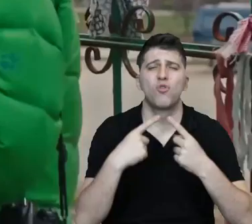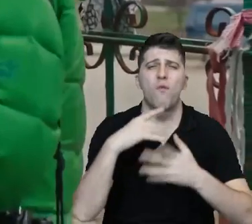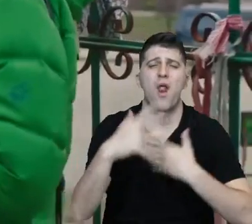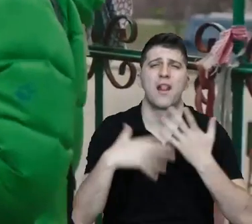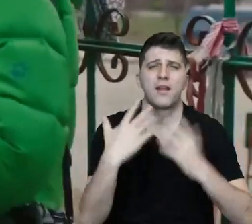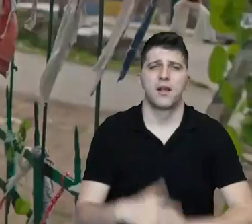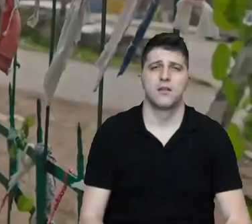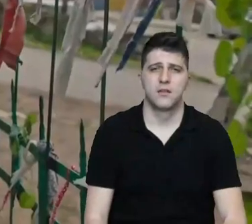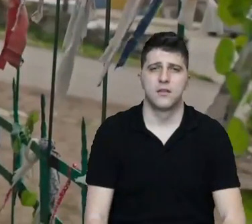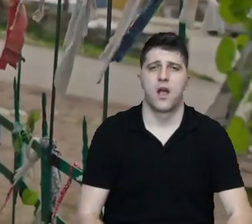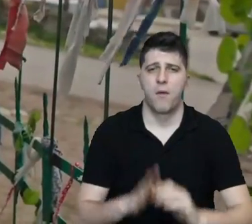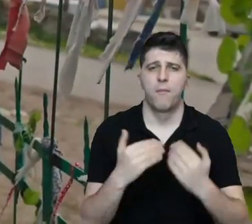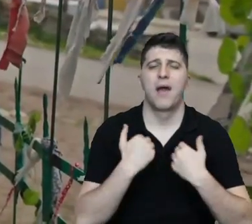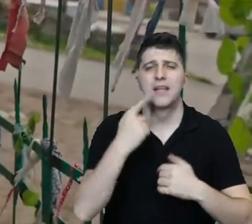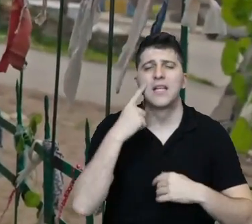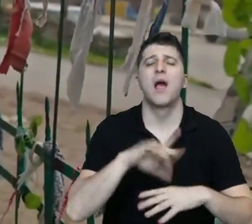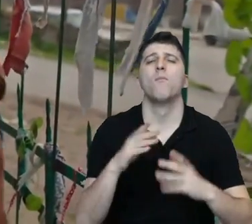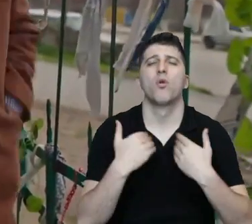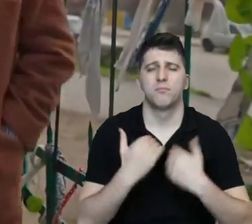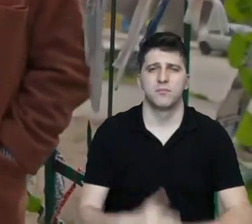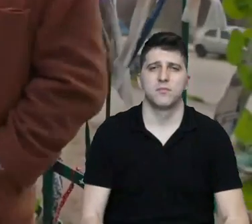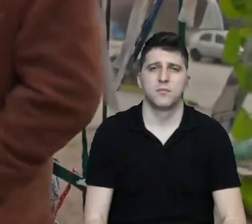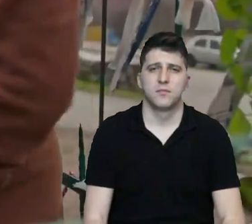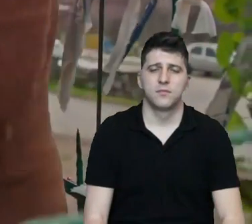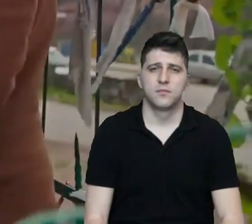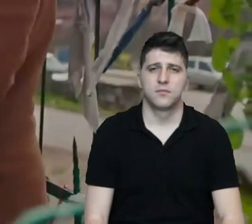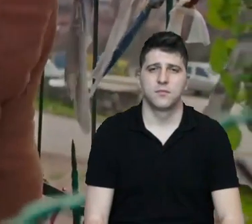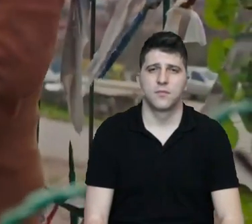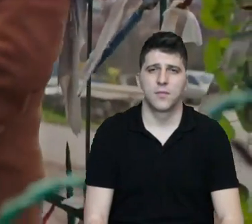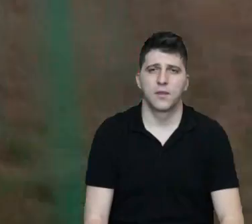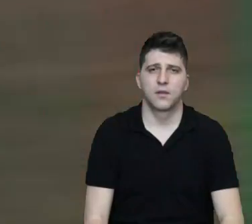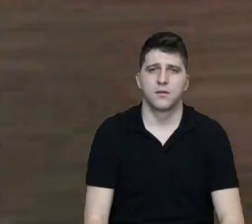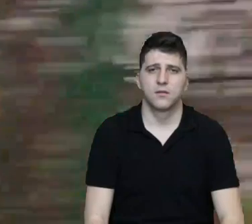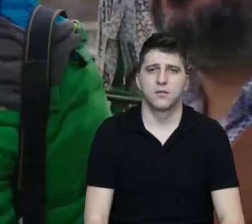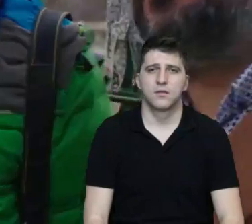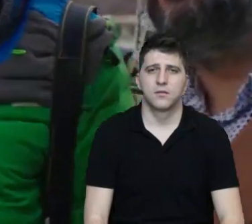olaylar yani. Ama ben inanmıyorum ayrı bir şeye. Temciler ürkmüş gibi.